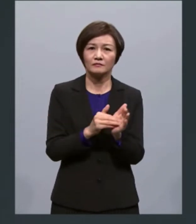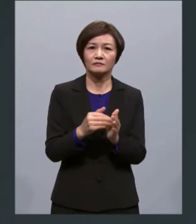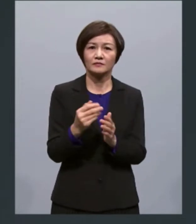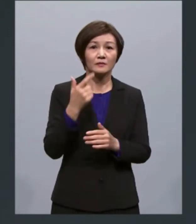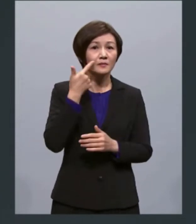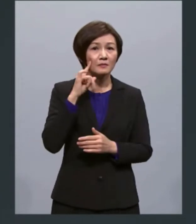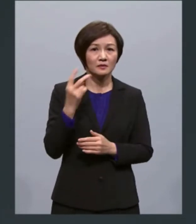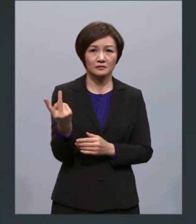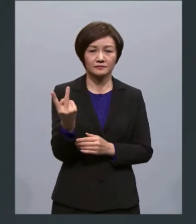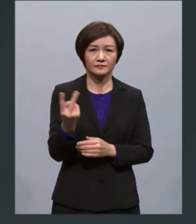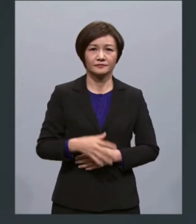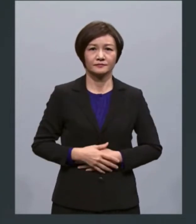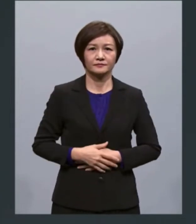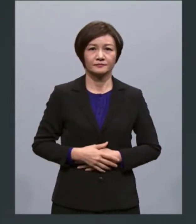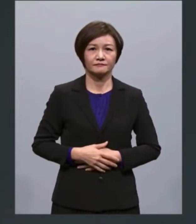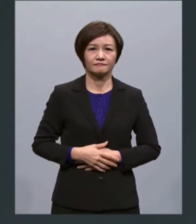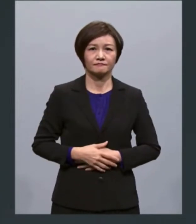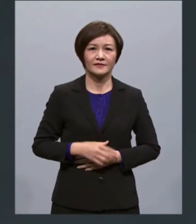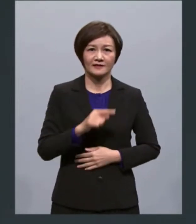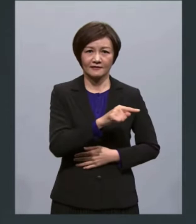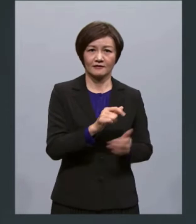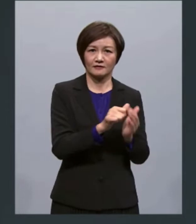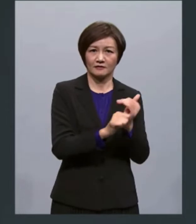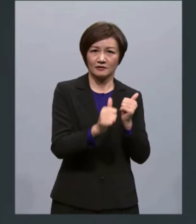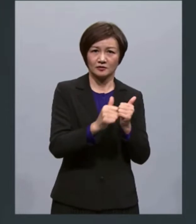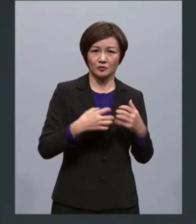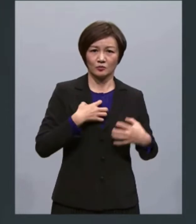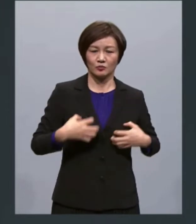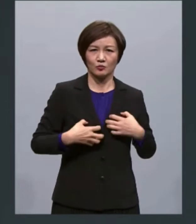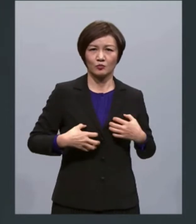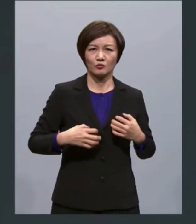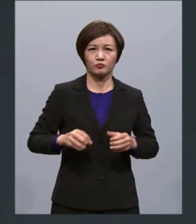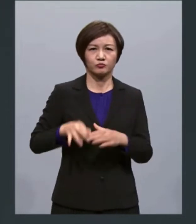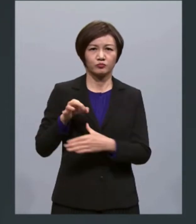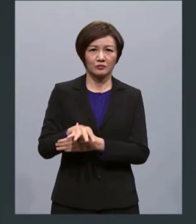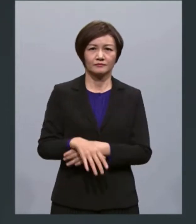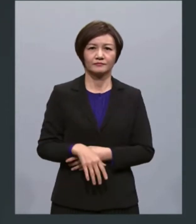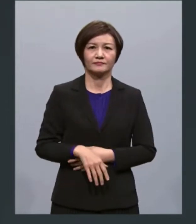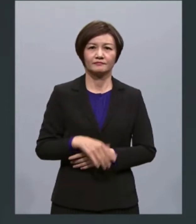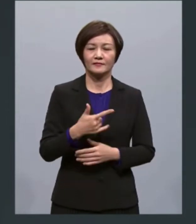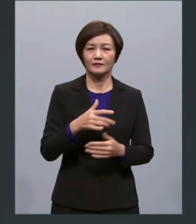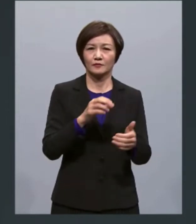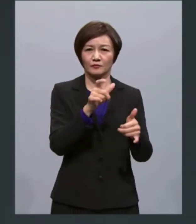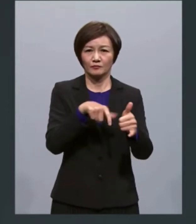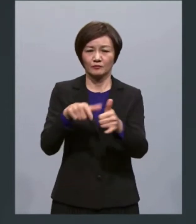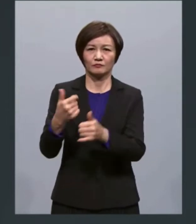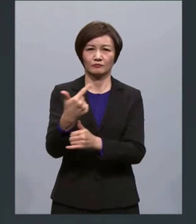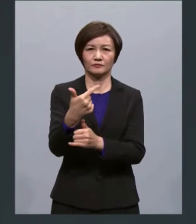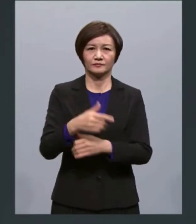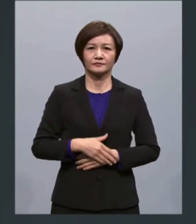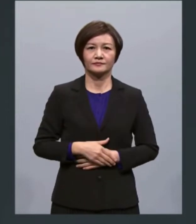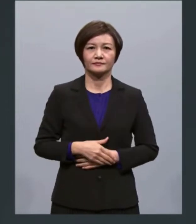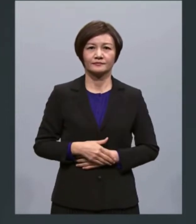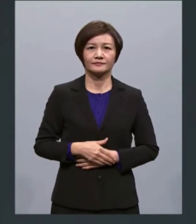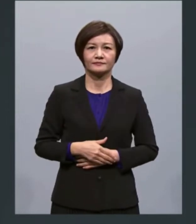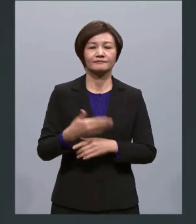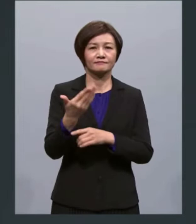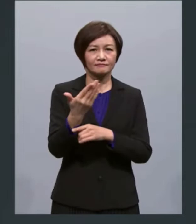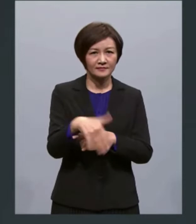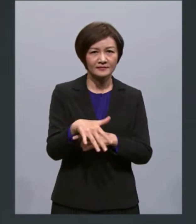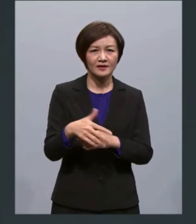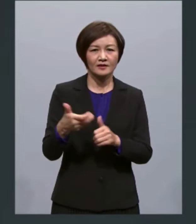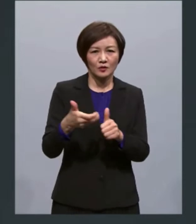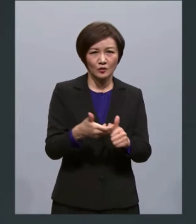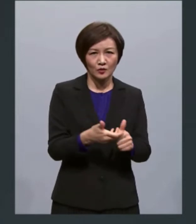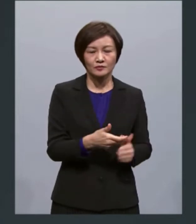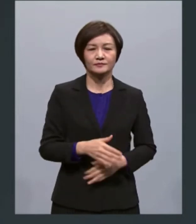父母决定捐出他儿子所有可以用的器官给6个台湾的受赠者，遗爱人间。接受他